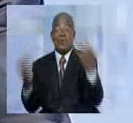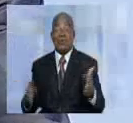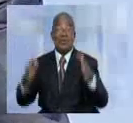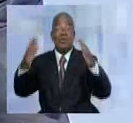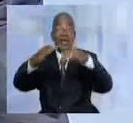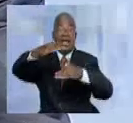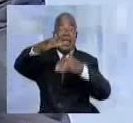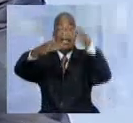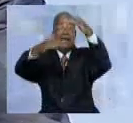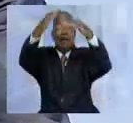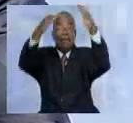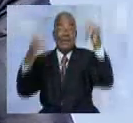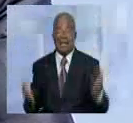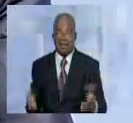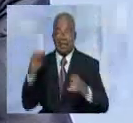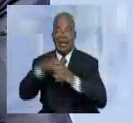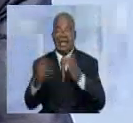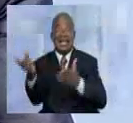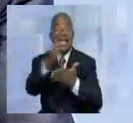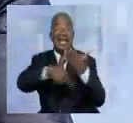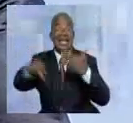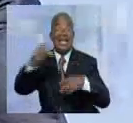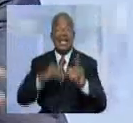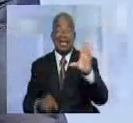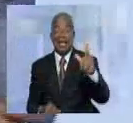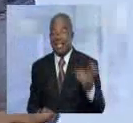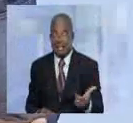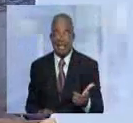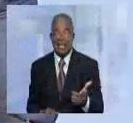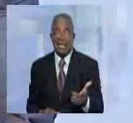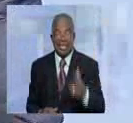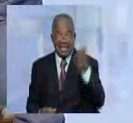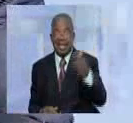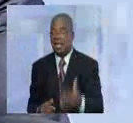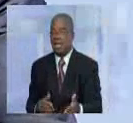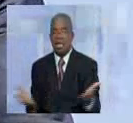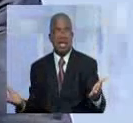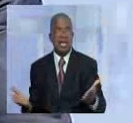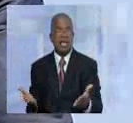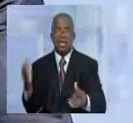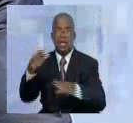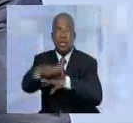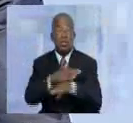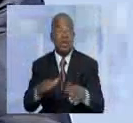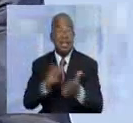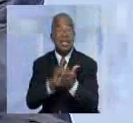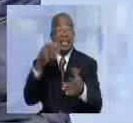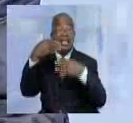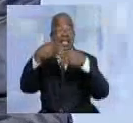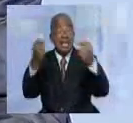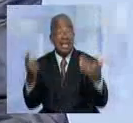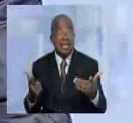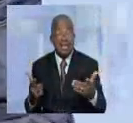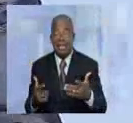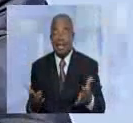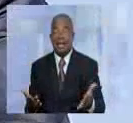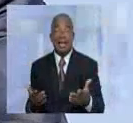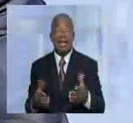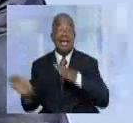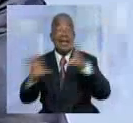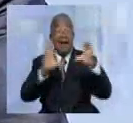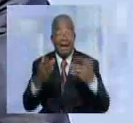voir. » Et c'est la technique de R+1 qu'il va appliquer, par exemple, à un bâtiment de R+4. Au niveau du fait, ça, parce qu'il ne fait